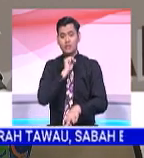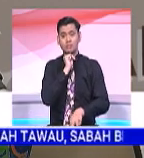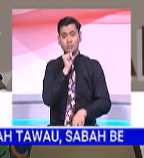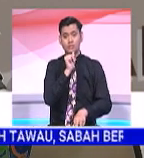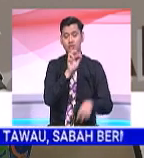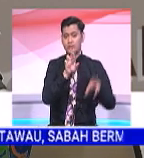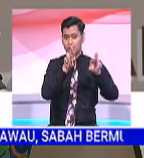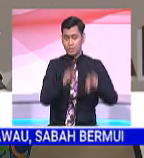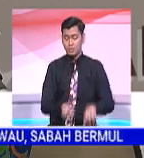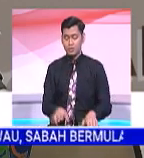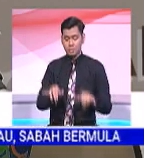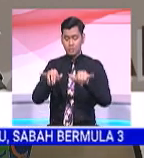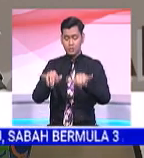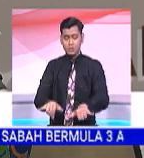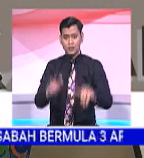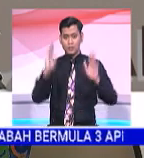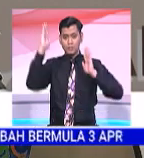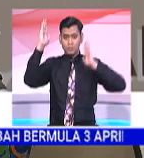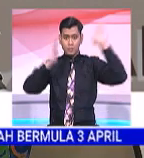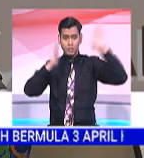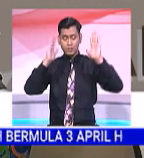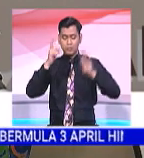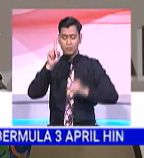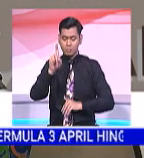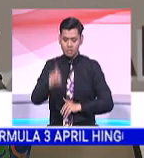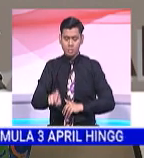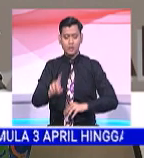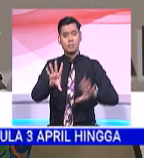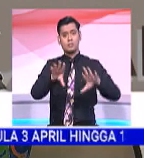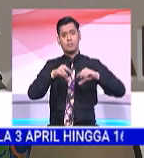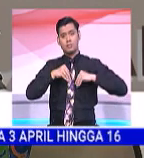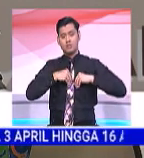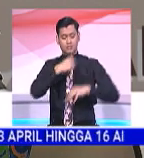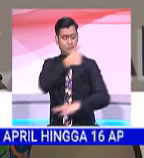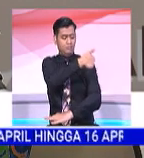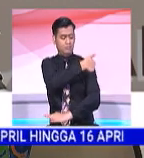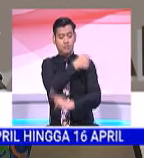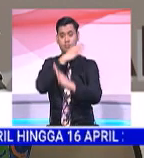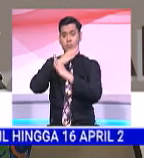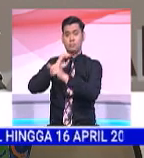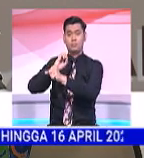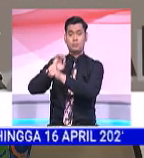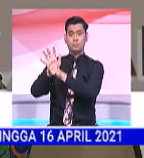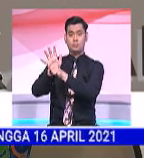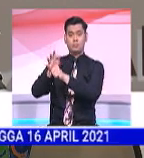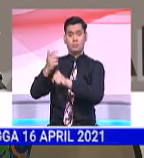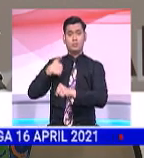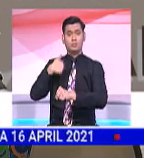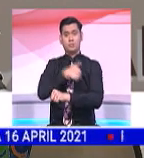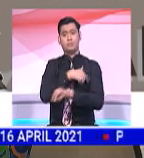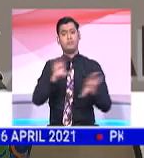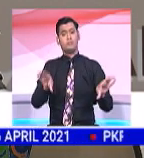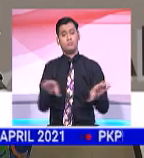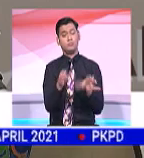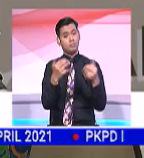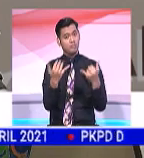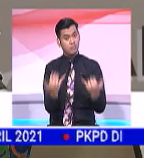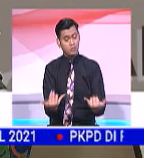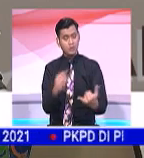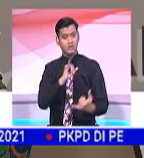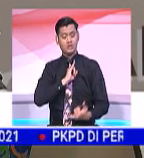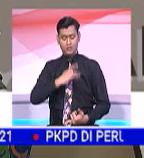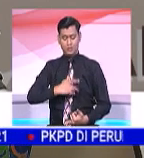264,584 individu dalam kumpulan fasa pertama program imunisasi COVID-19 kebangsaan telah melengkapkan dua dos